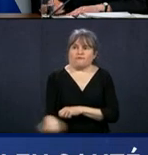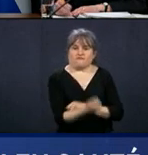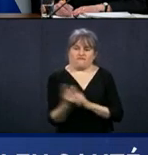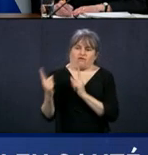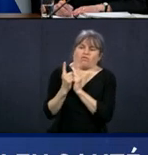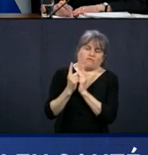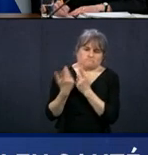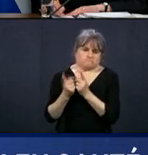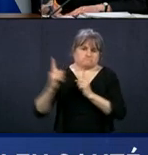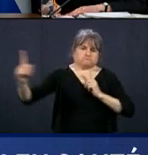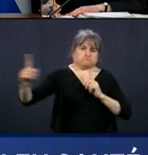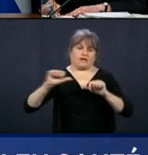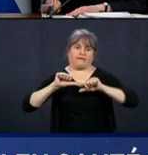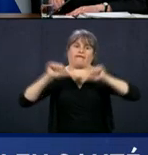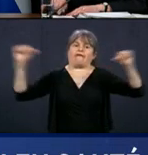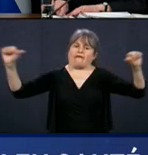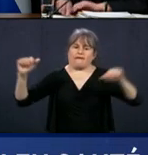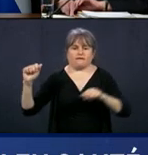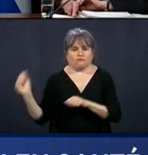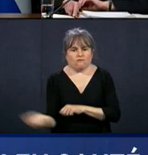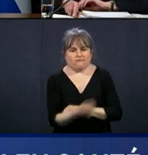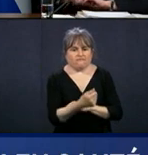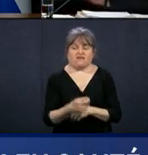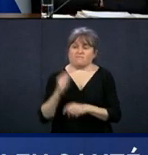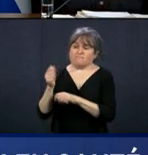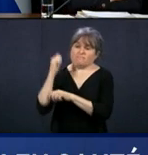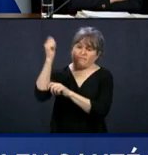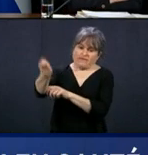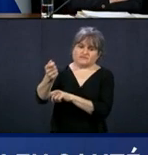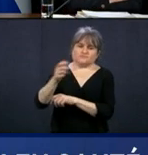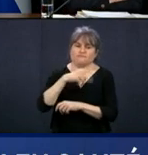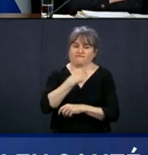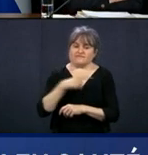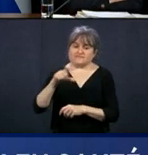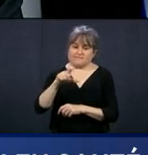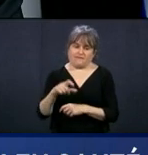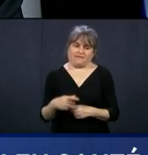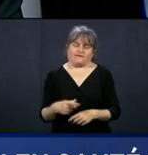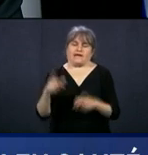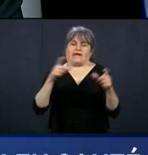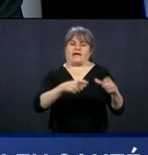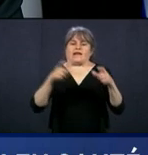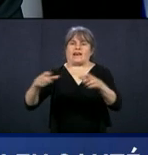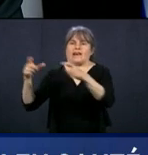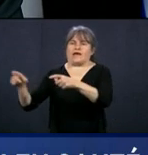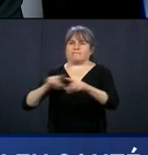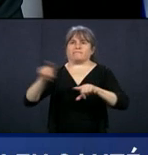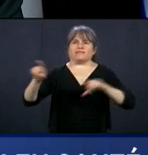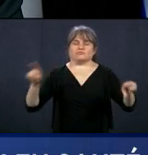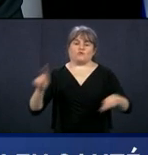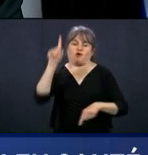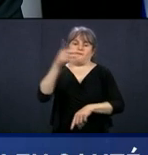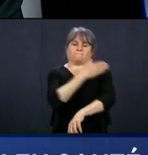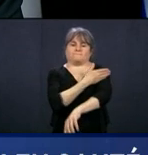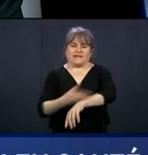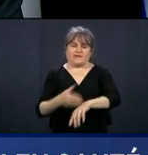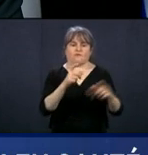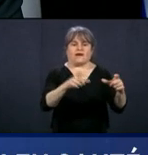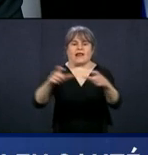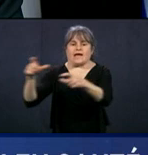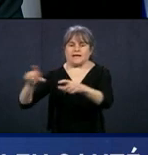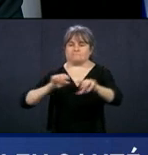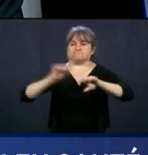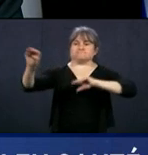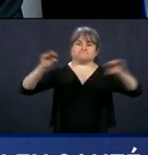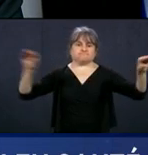grand. La pêche, le Québec, il y a 1 million de lacs, ou à peu près, là. Alors, est-ce que les gens,